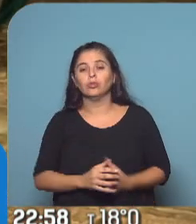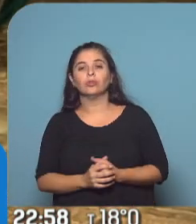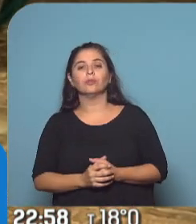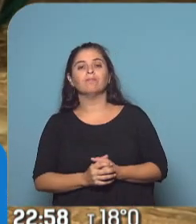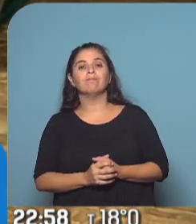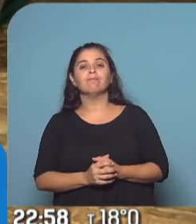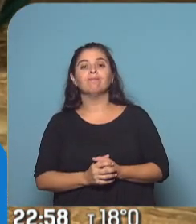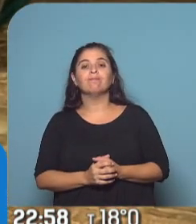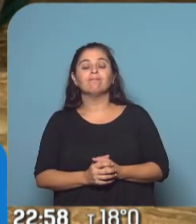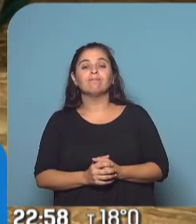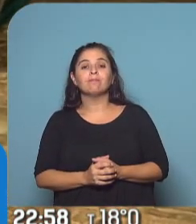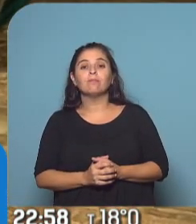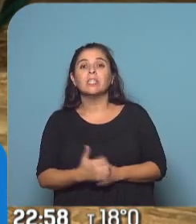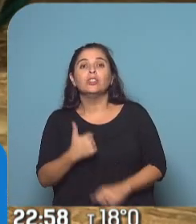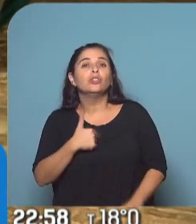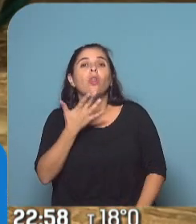это,